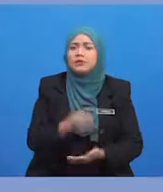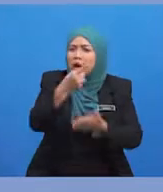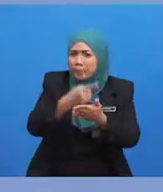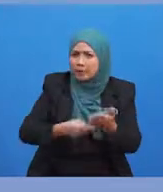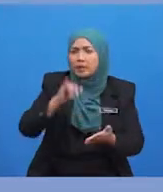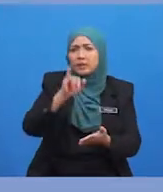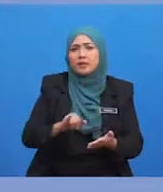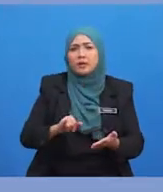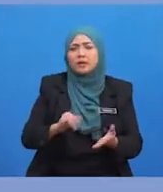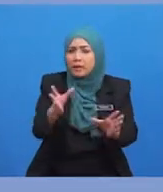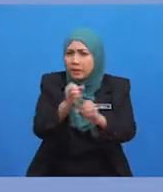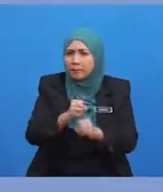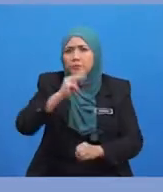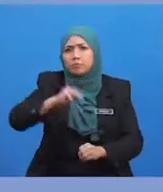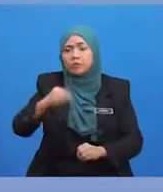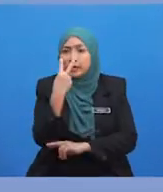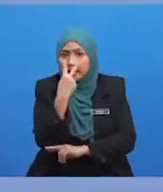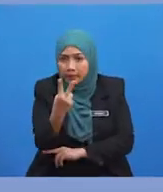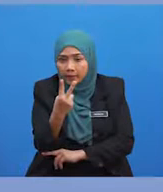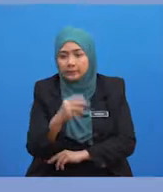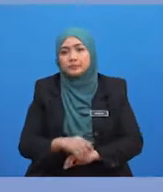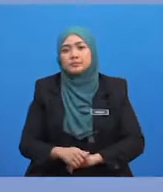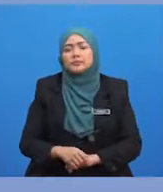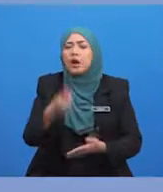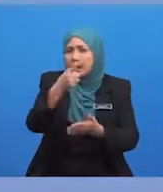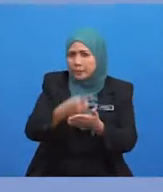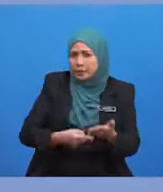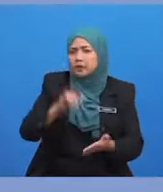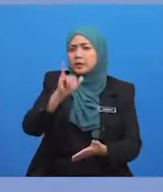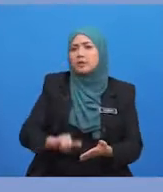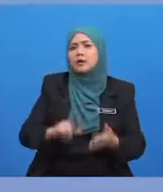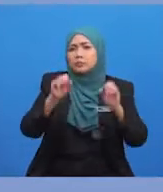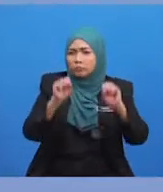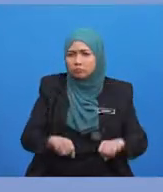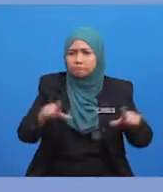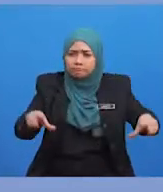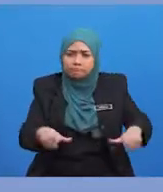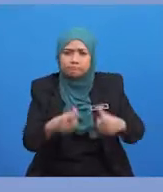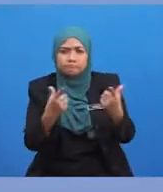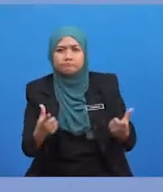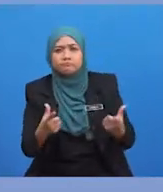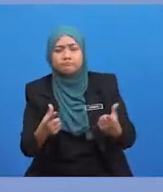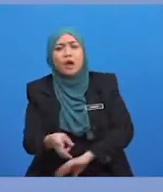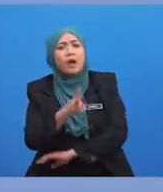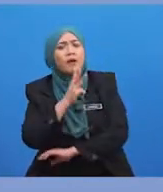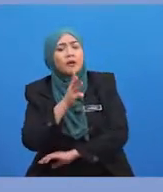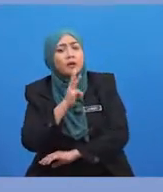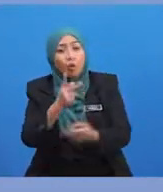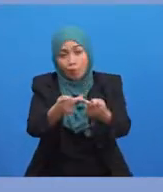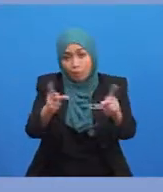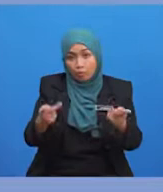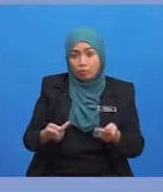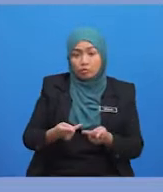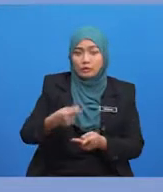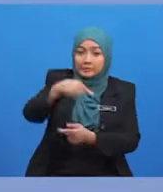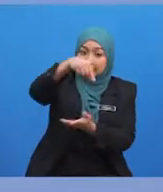Apakah yang dapat kamu perhatikan? Apakah yang berlaku jika sampel air kolam dititiskan